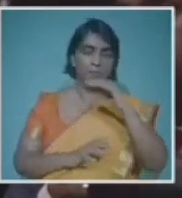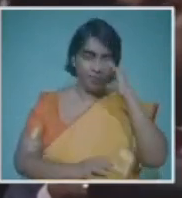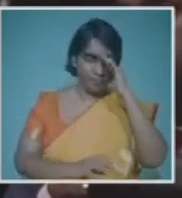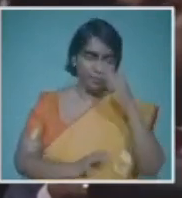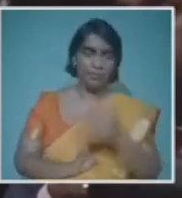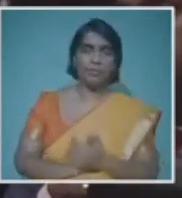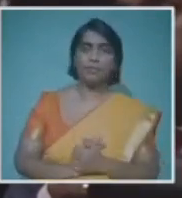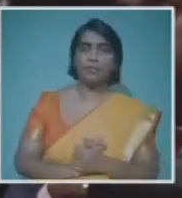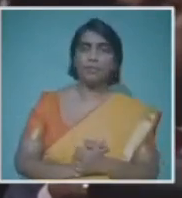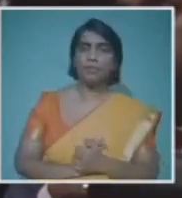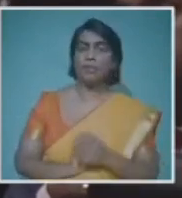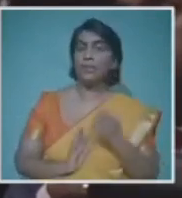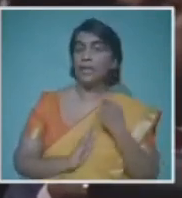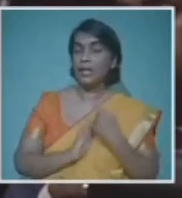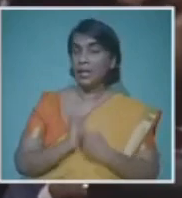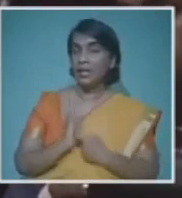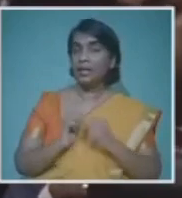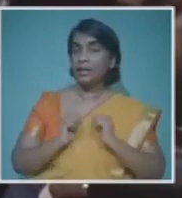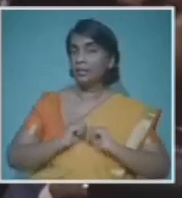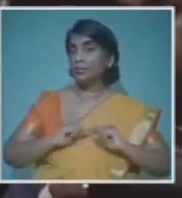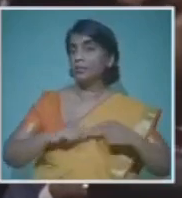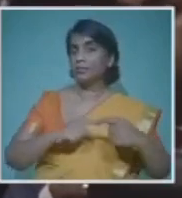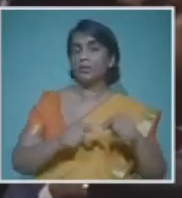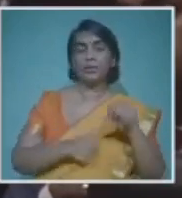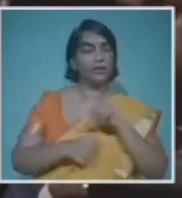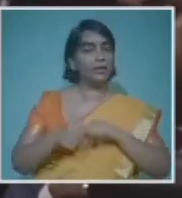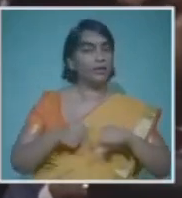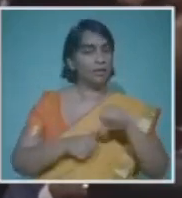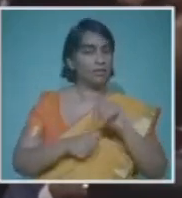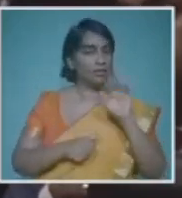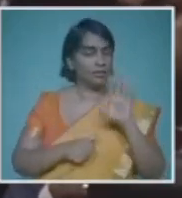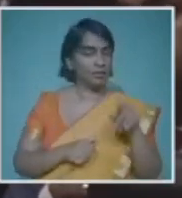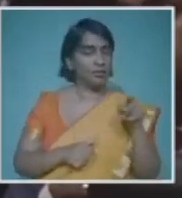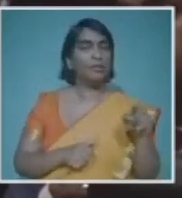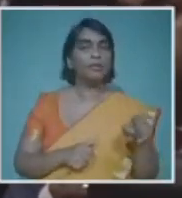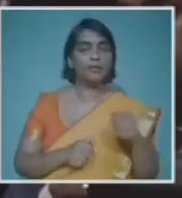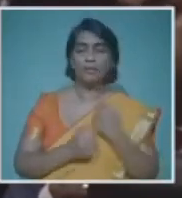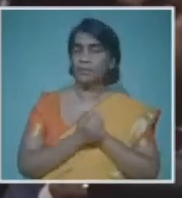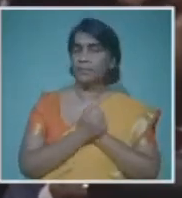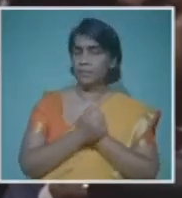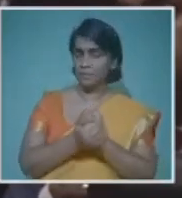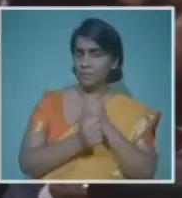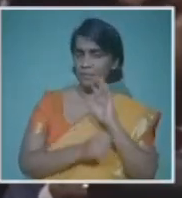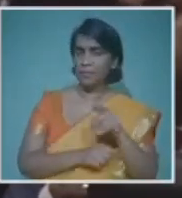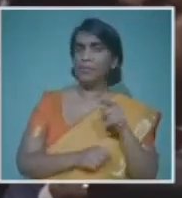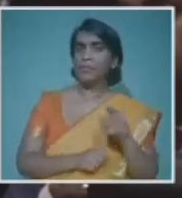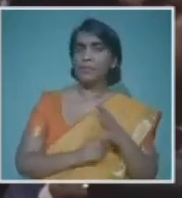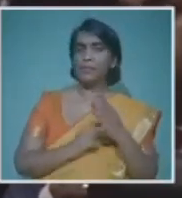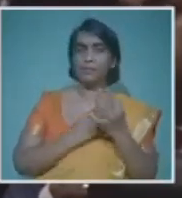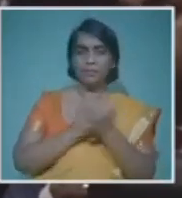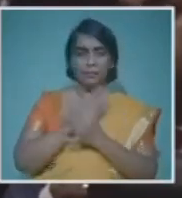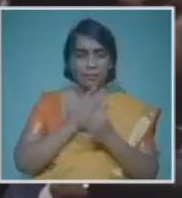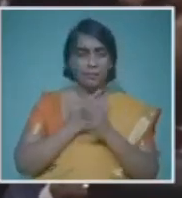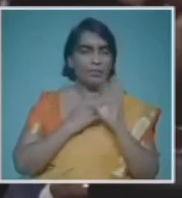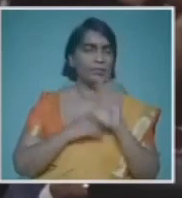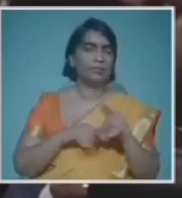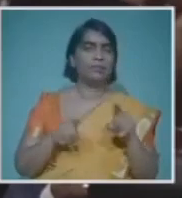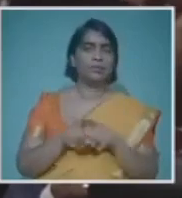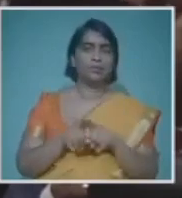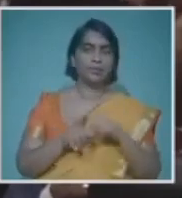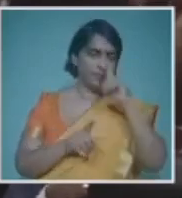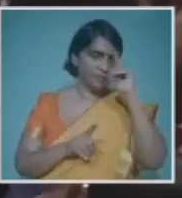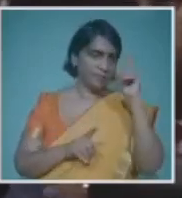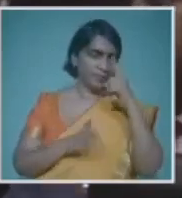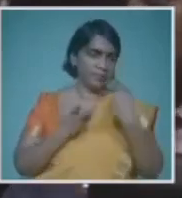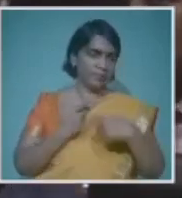කතානායකතුමනි නීතිය ක්‍රියාත්මක කිරීමේ ආයතන විසින් අත්අඩංගුවට ගන්න මේ හෙරොයින් වැනි